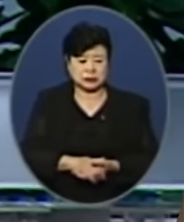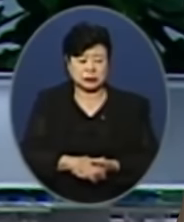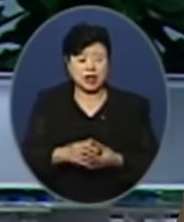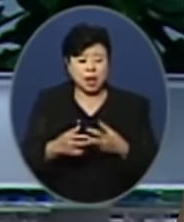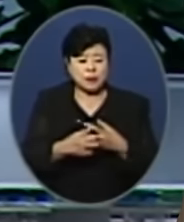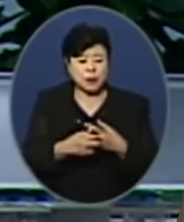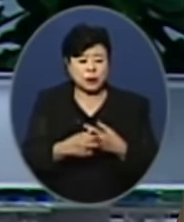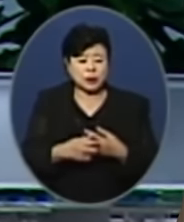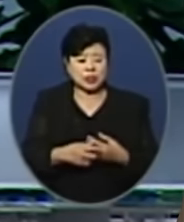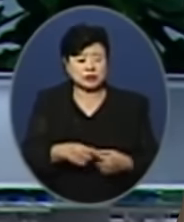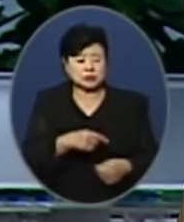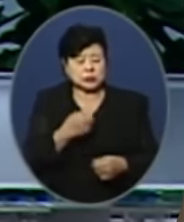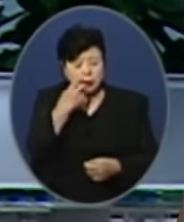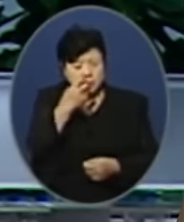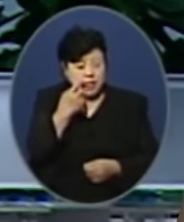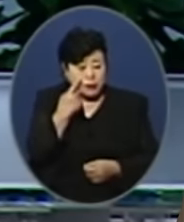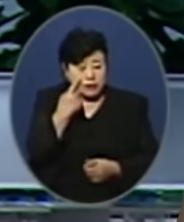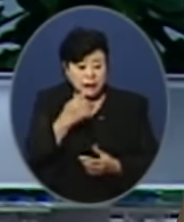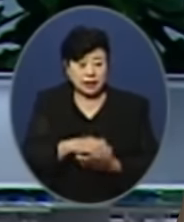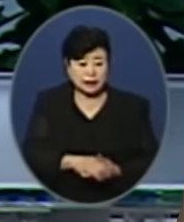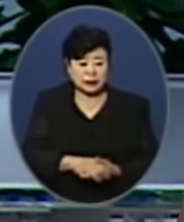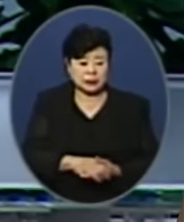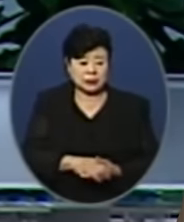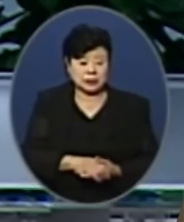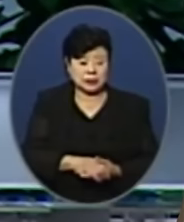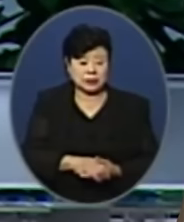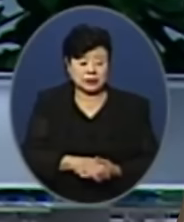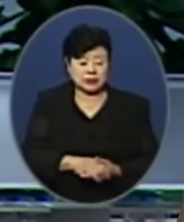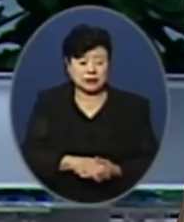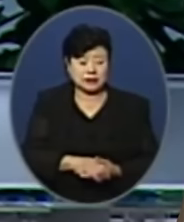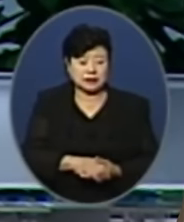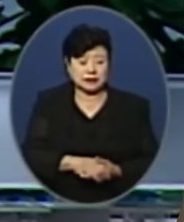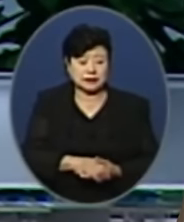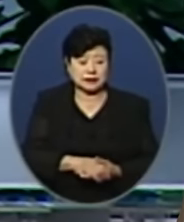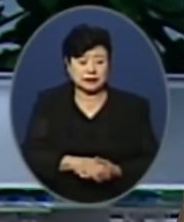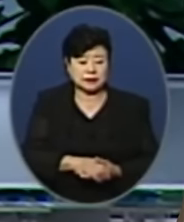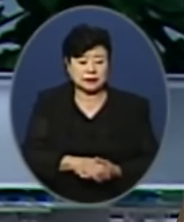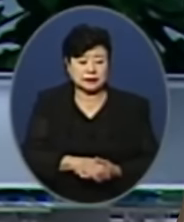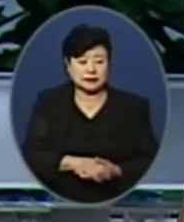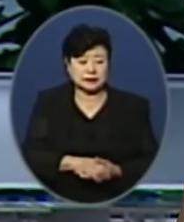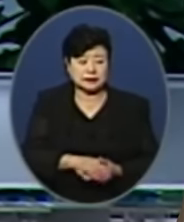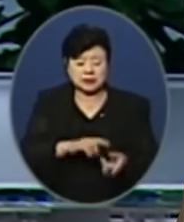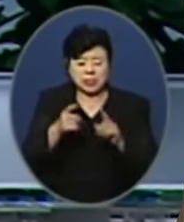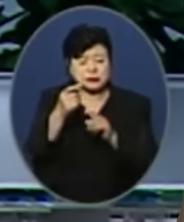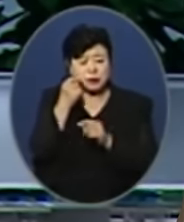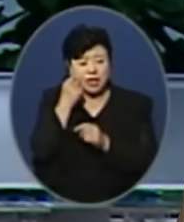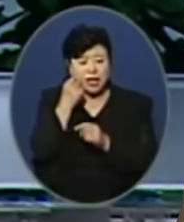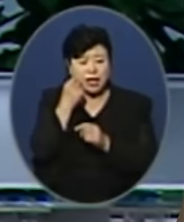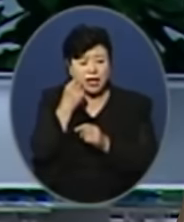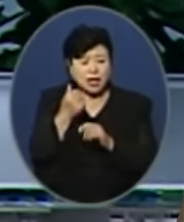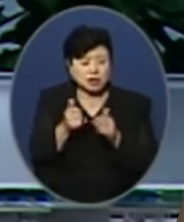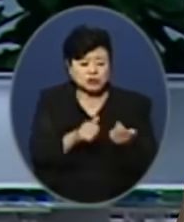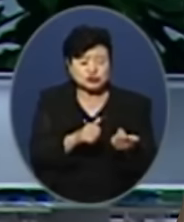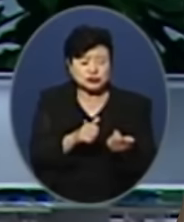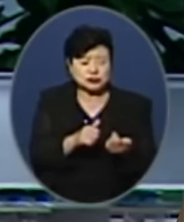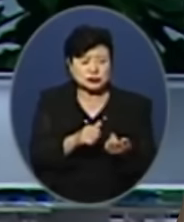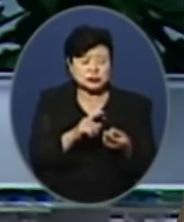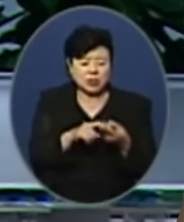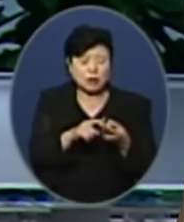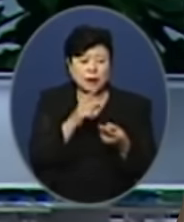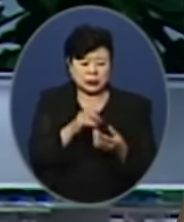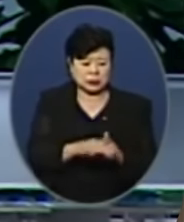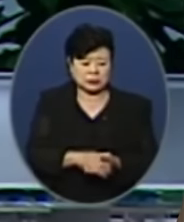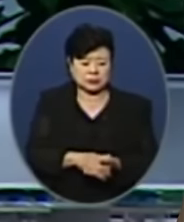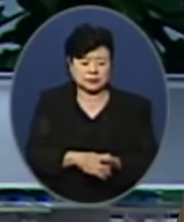병원에 가서 조사를 해보니까 이거 도저히 나을 수가 없고 죽는 것은 필연적으로 죽는